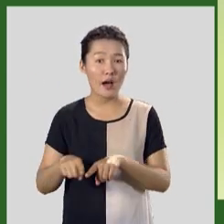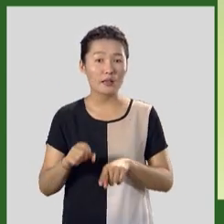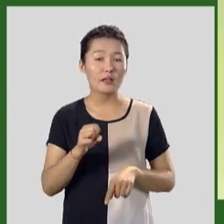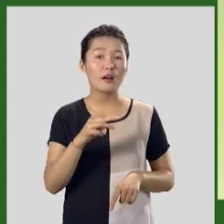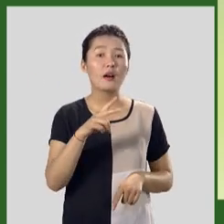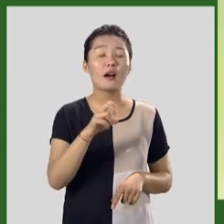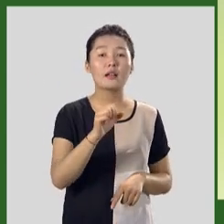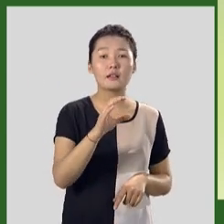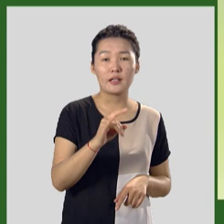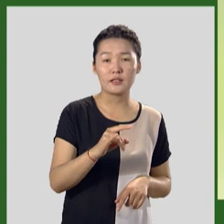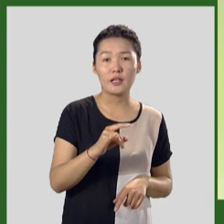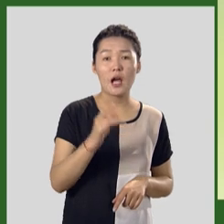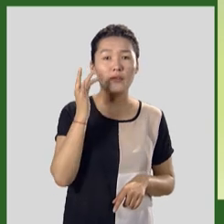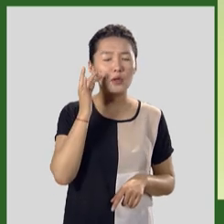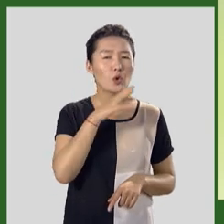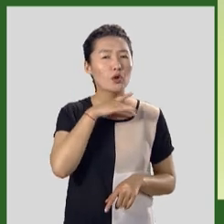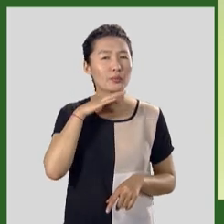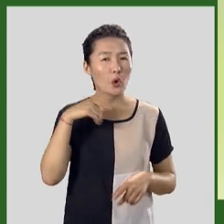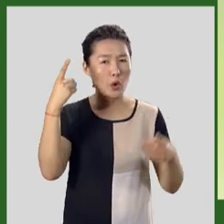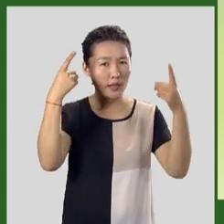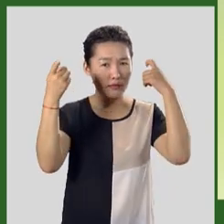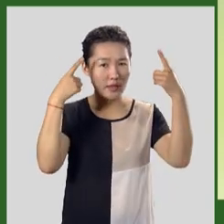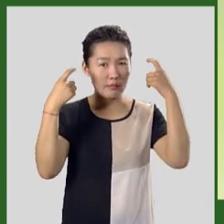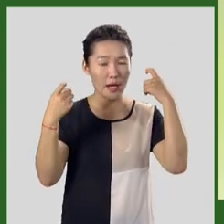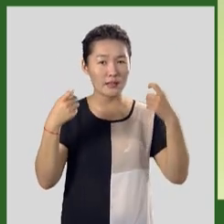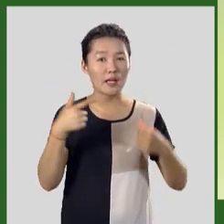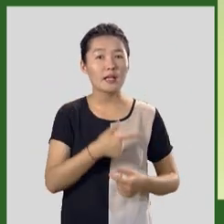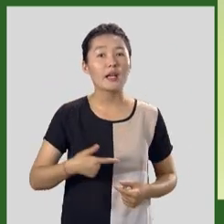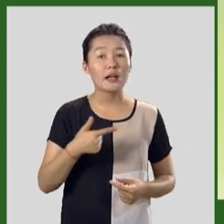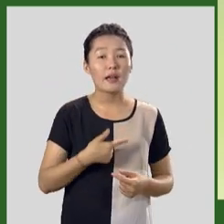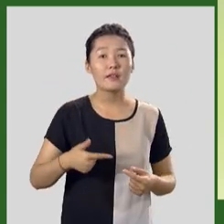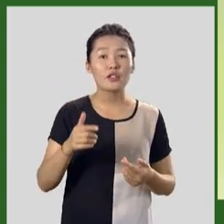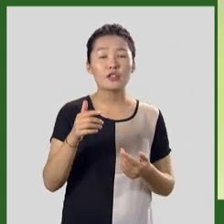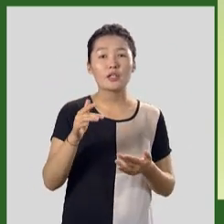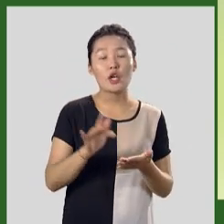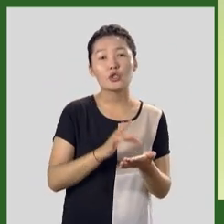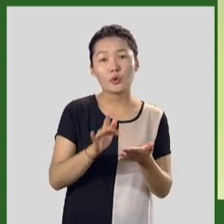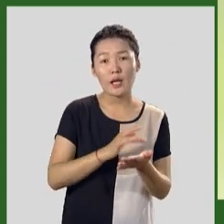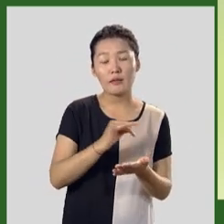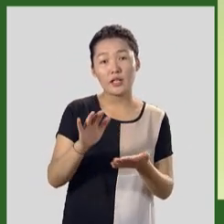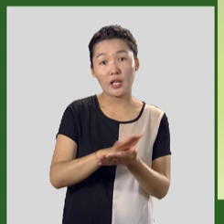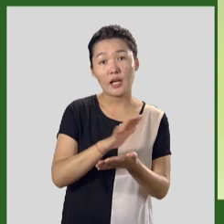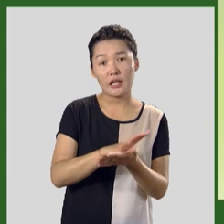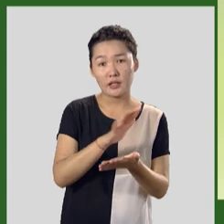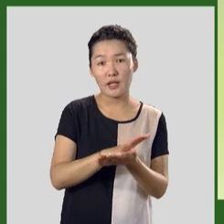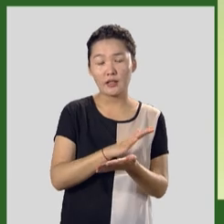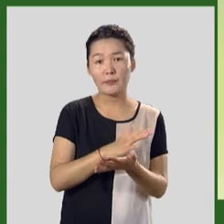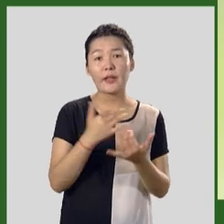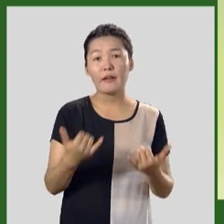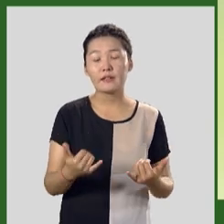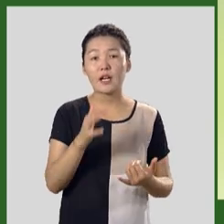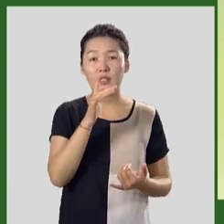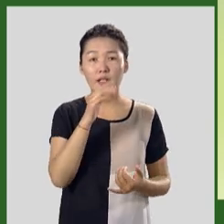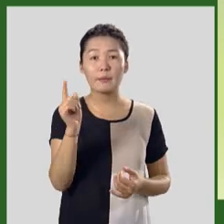атласы, насыщенные информацией географические журналы и газеты. В наше время,